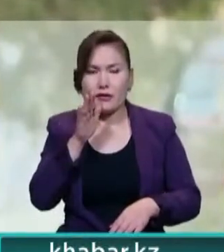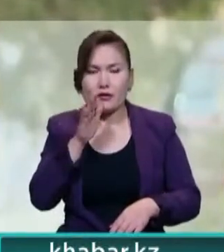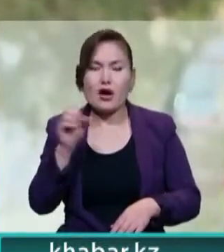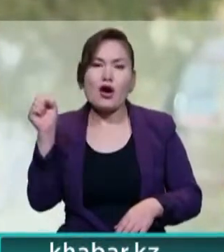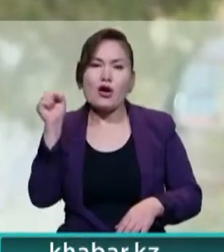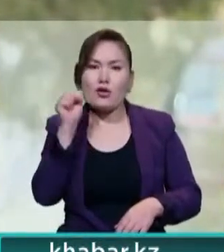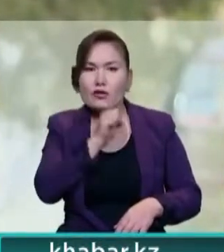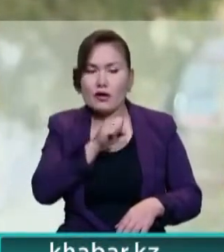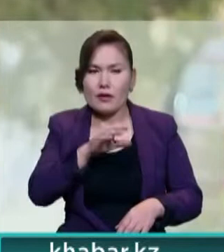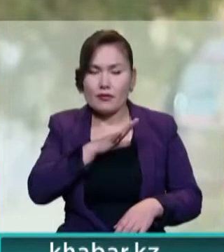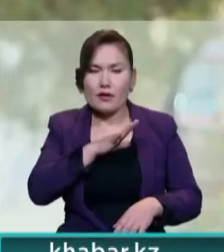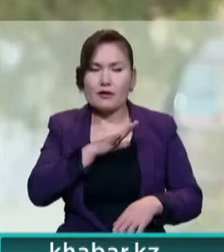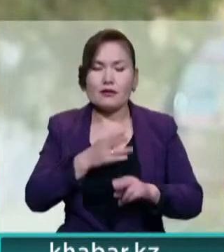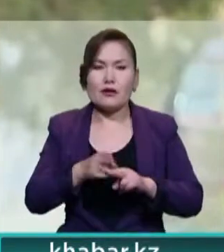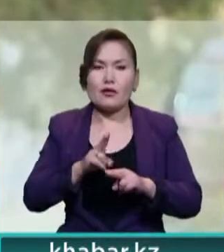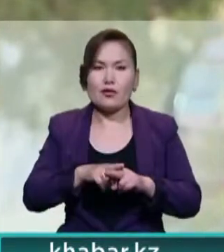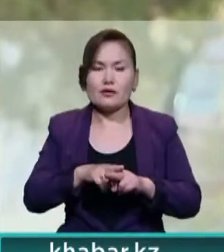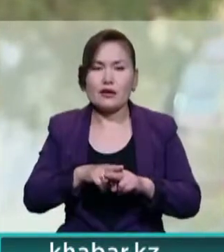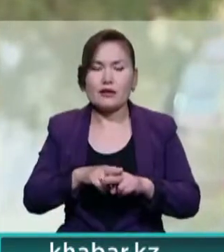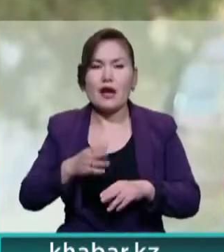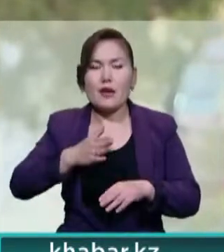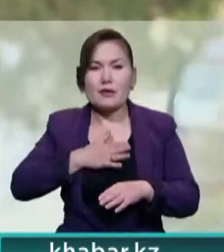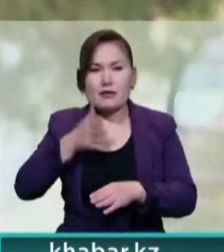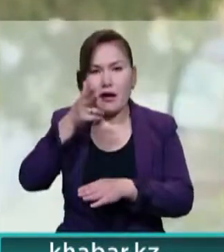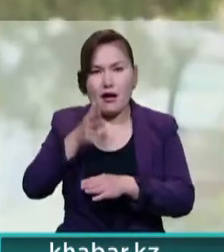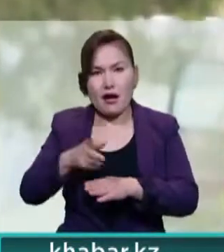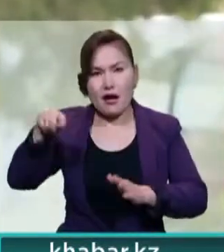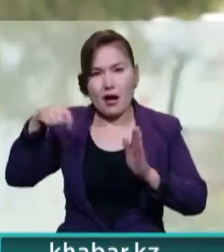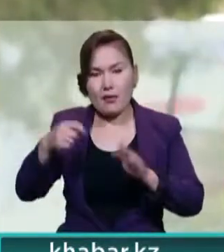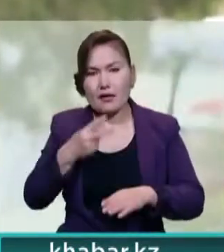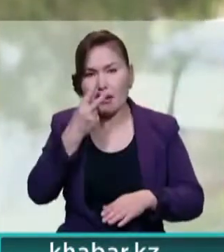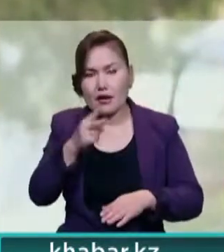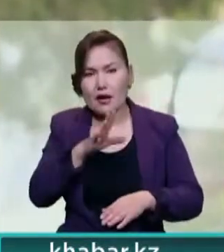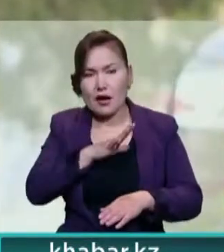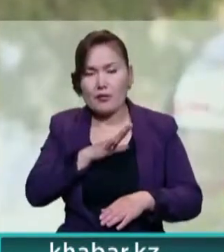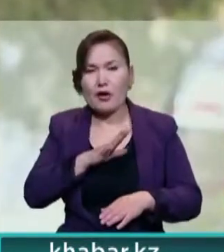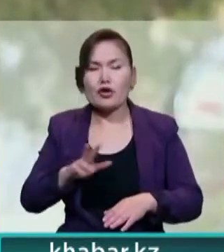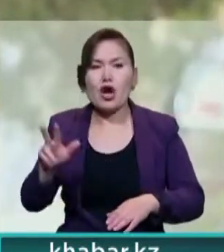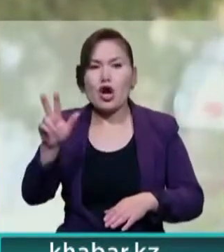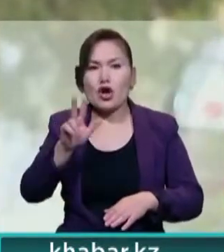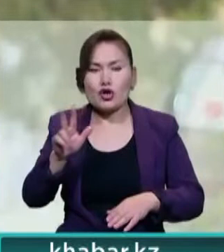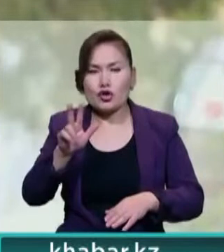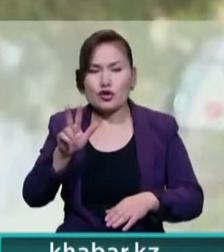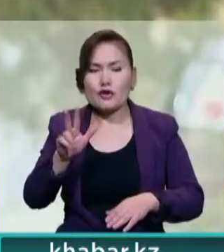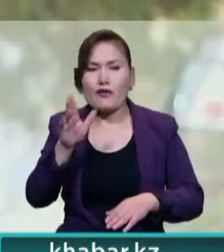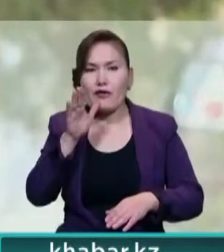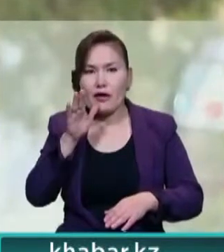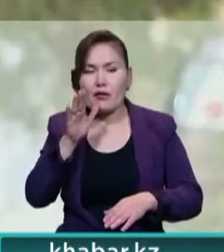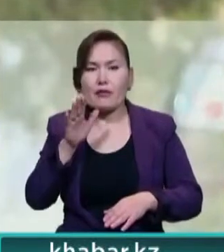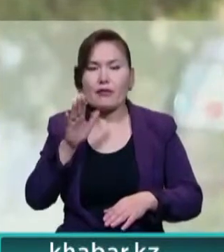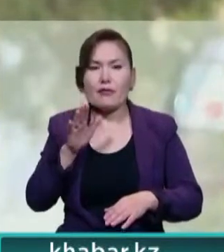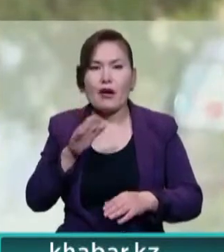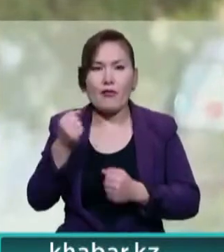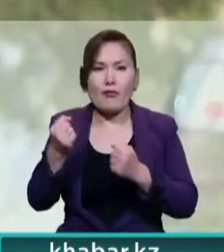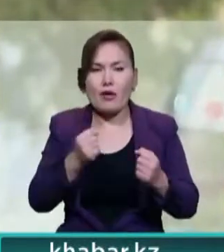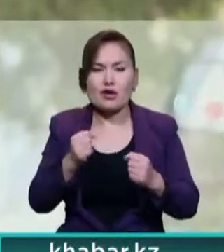ұрланып, біздің камерамен қарау барысында түнгі 3-ден 5 кеткенде Тараз қаласынан Алматы бағытына қарай соңғы